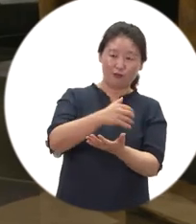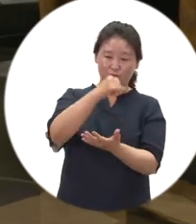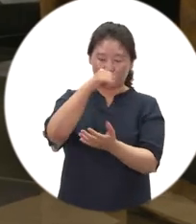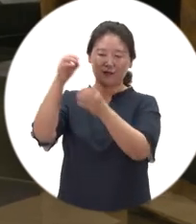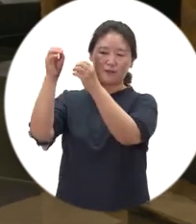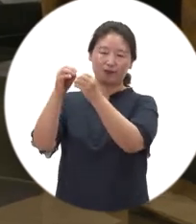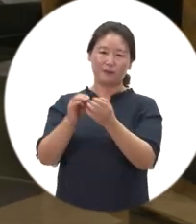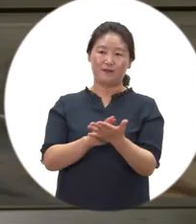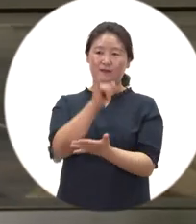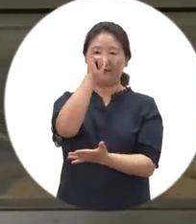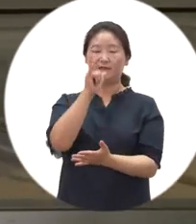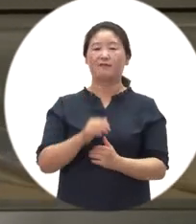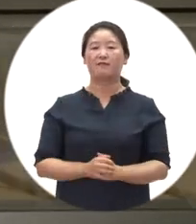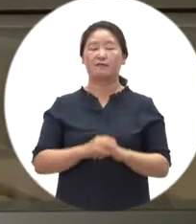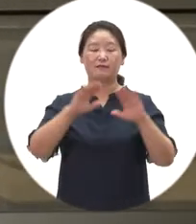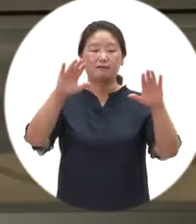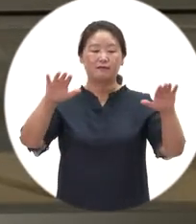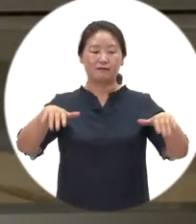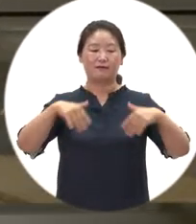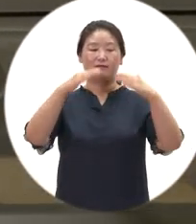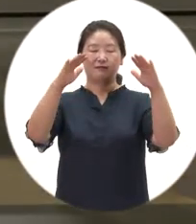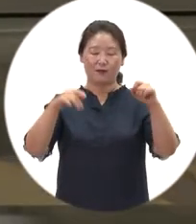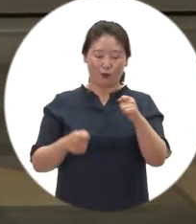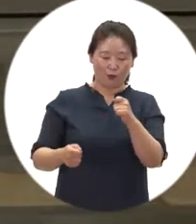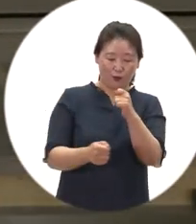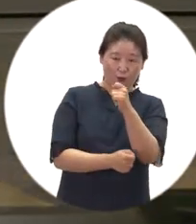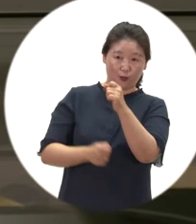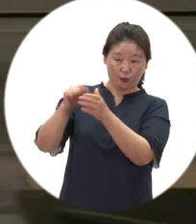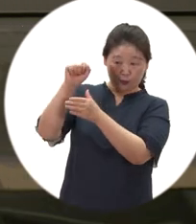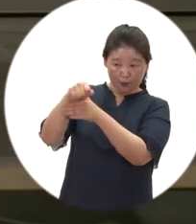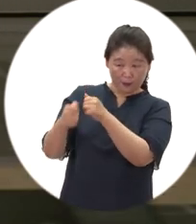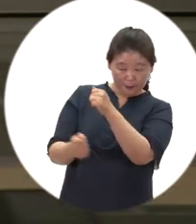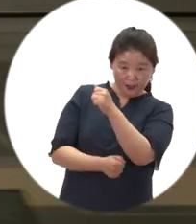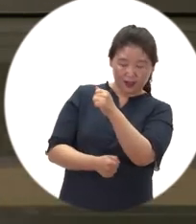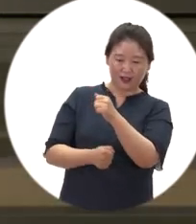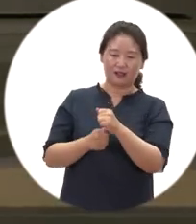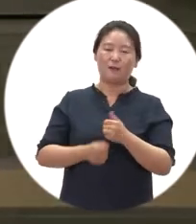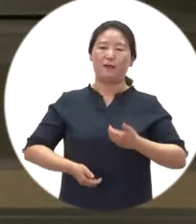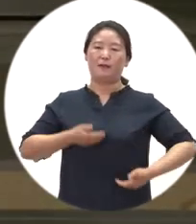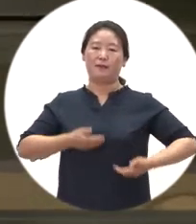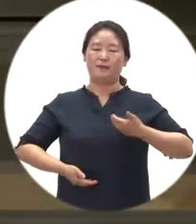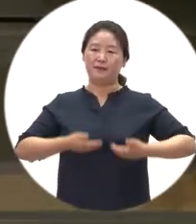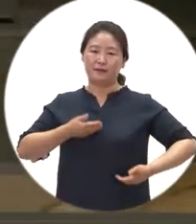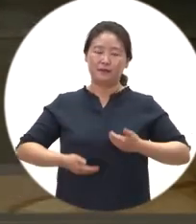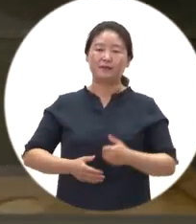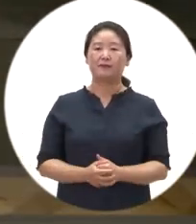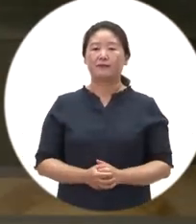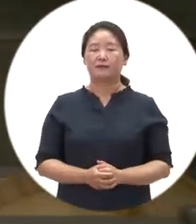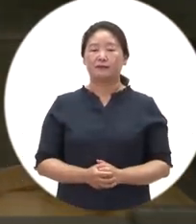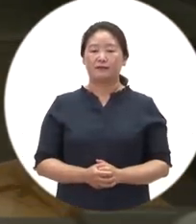민속놀이가 펼쳐집니다. 가을은 1년 농사의 결실을 거두는 계절로 가을거지하느라 바쁜